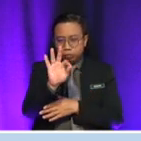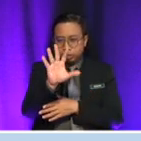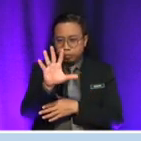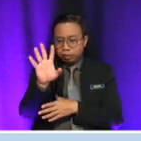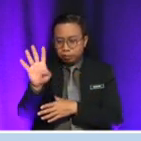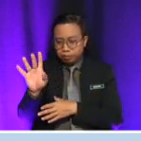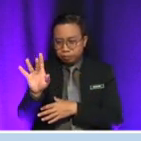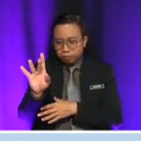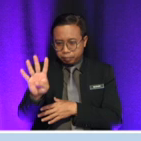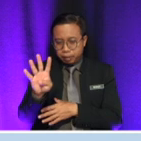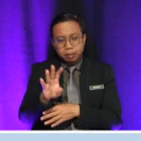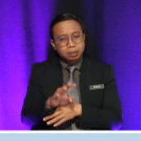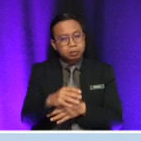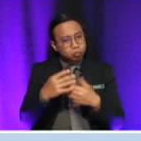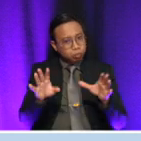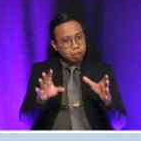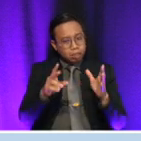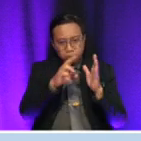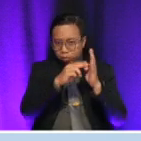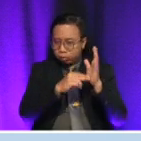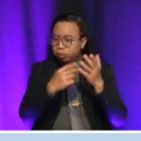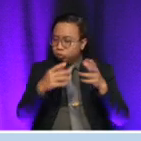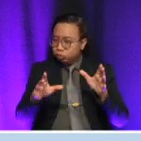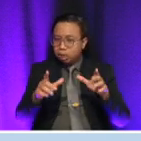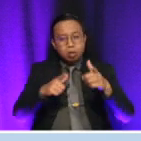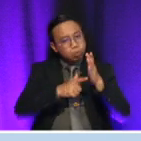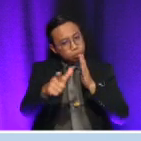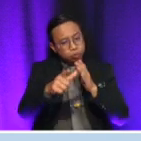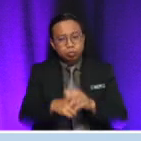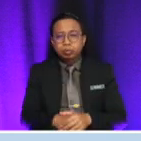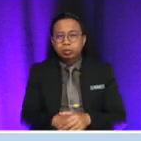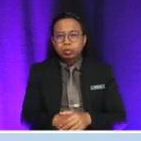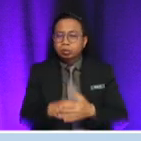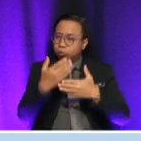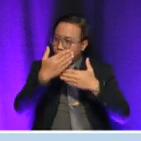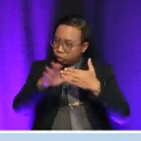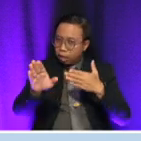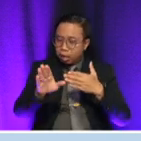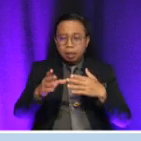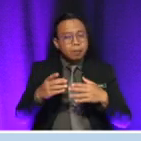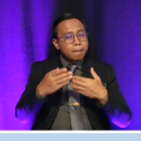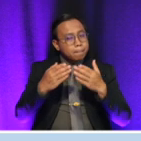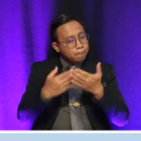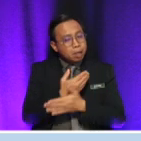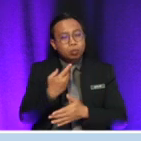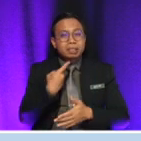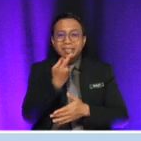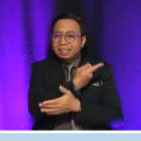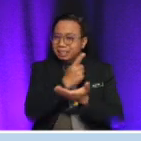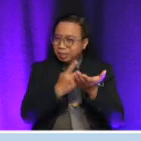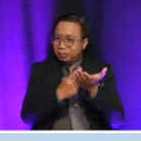rank undang-undang berkaitan peliharaan dan setelah itu barulah kita berbincangkan